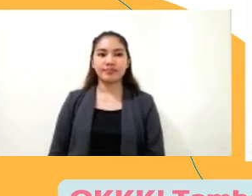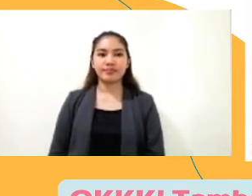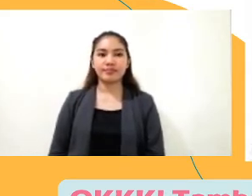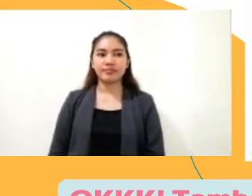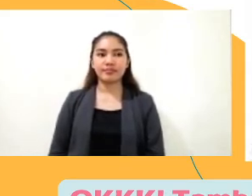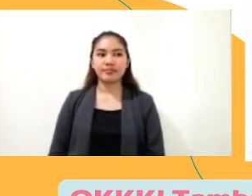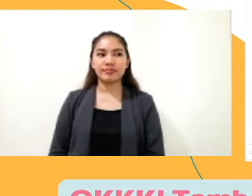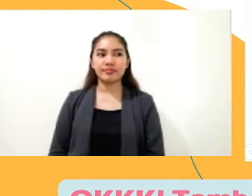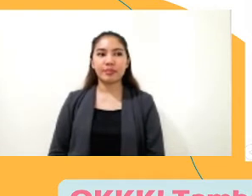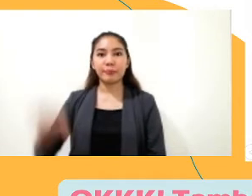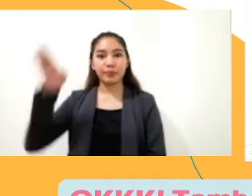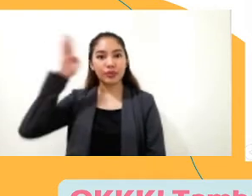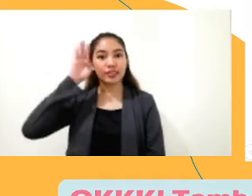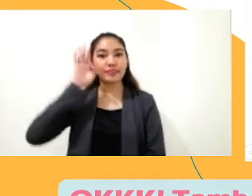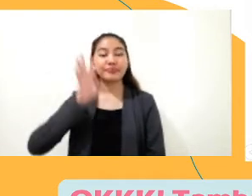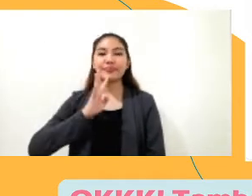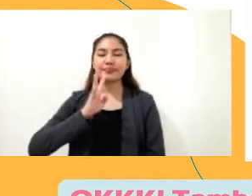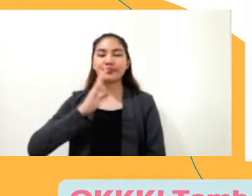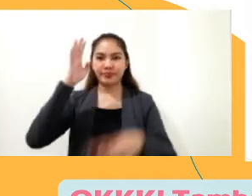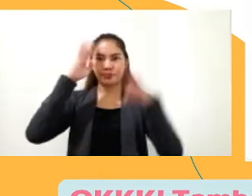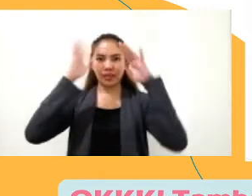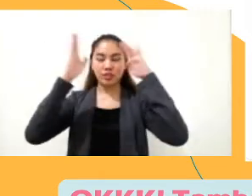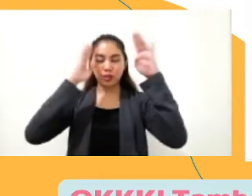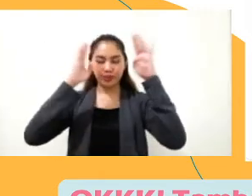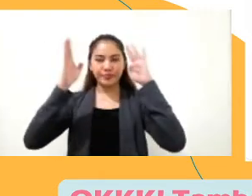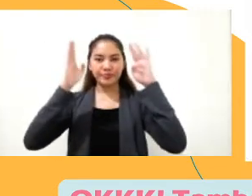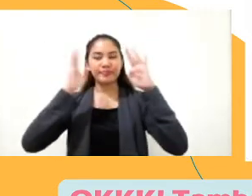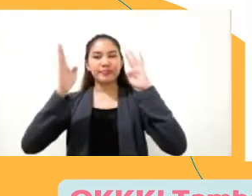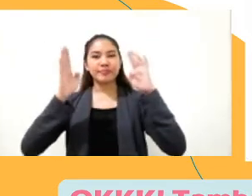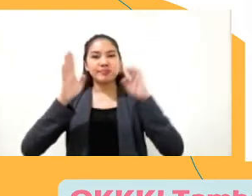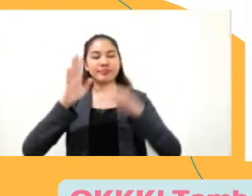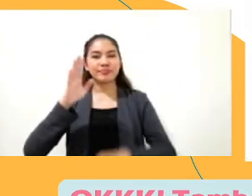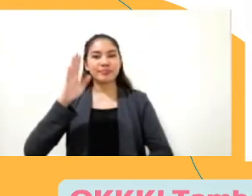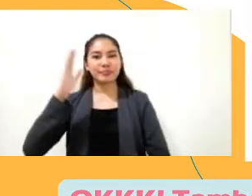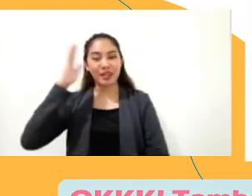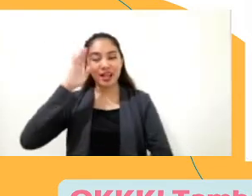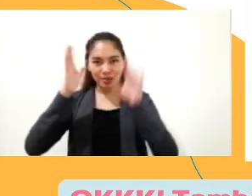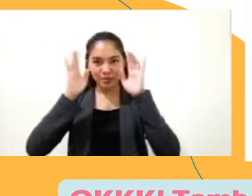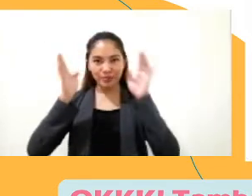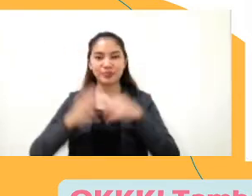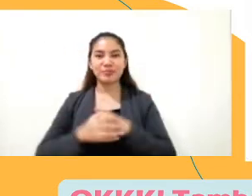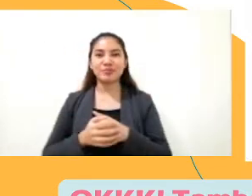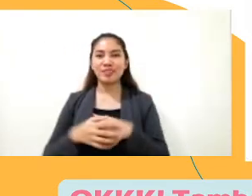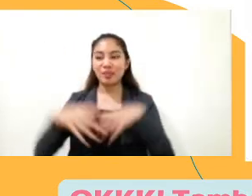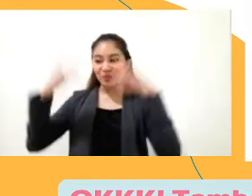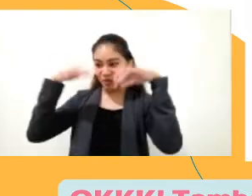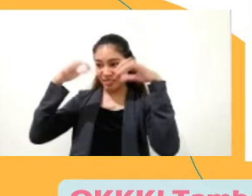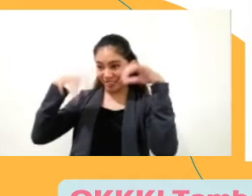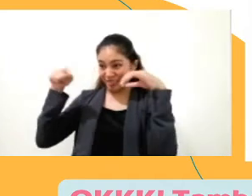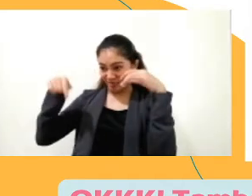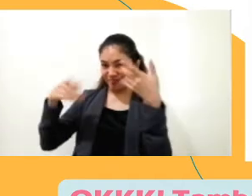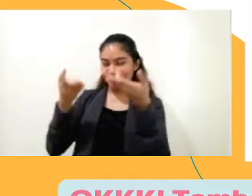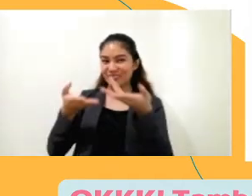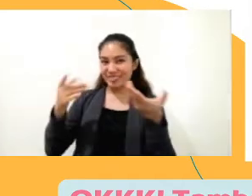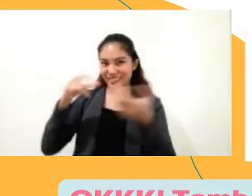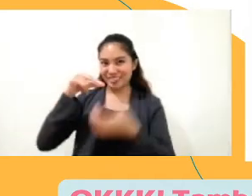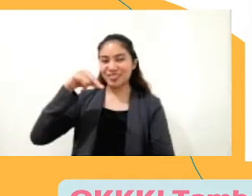Kuya Bri? Hello, Kuya Sig. Ayun, hi. Hi, hello. Maulan na hapon sa QC. Kamusta